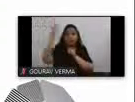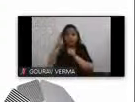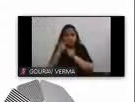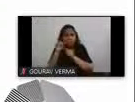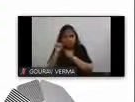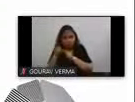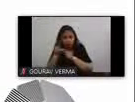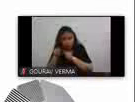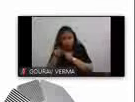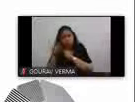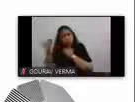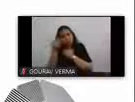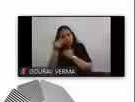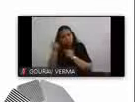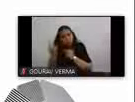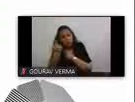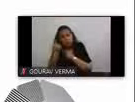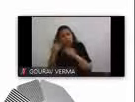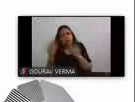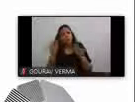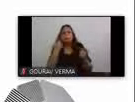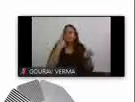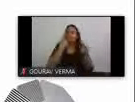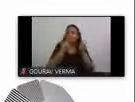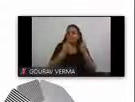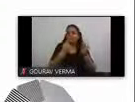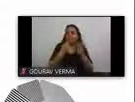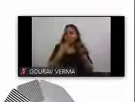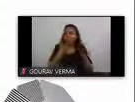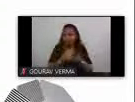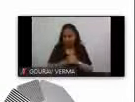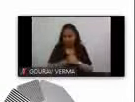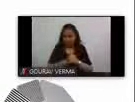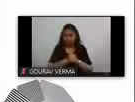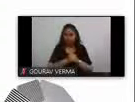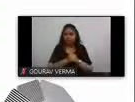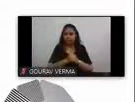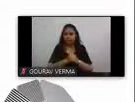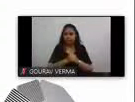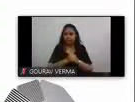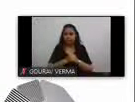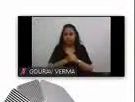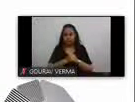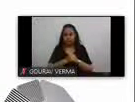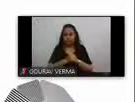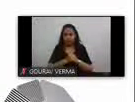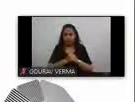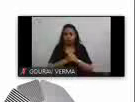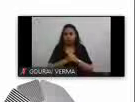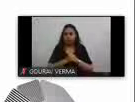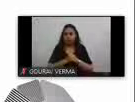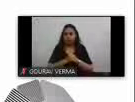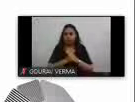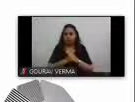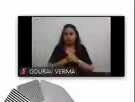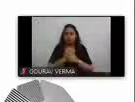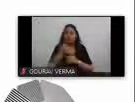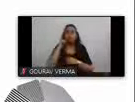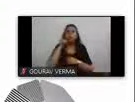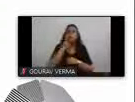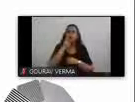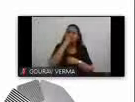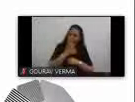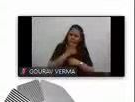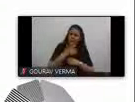कॉग्निटिवली स्किल्ड बच्चों को करने के लिए इजी है, बट वी कैन ऑल्सो यूज इट फॉर डेफ ब्लाइंड मल्टीपल